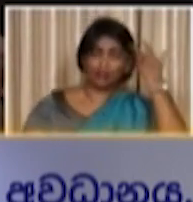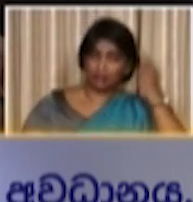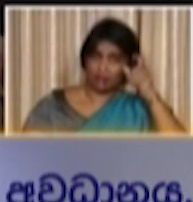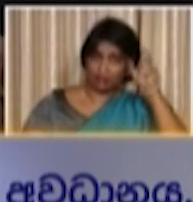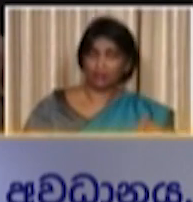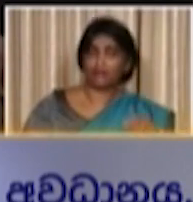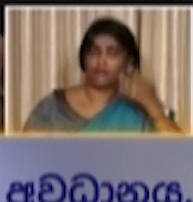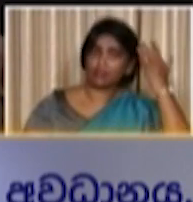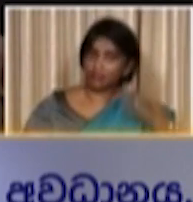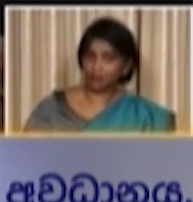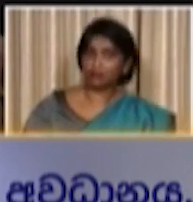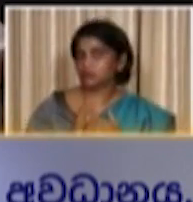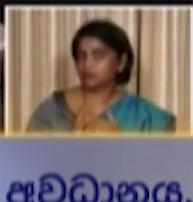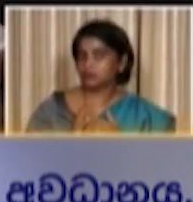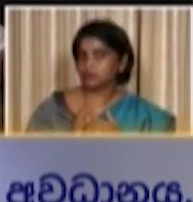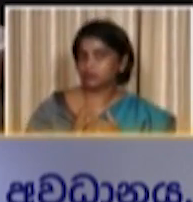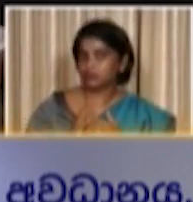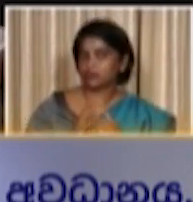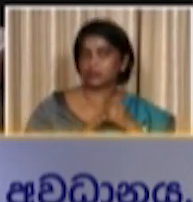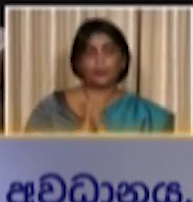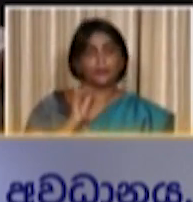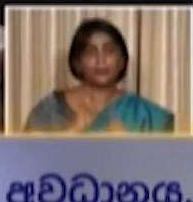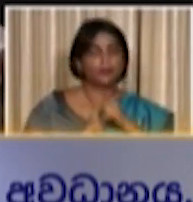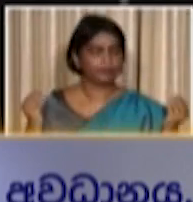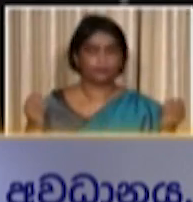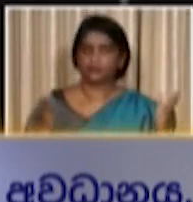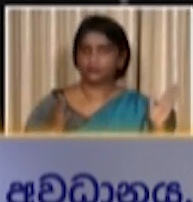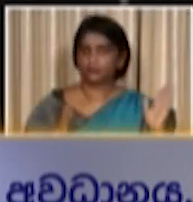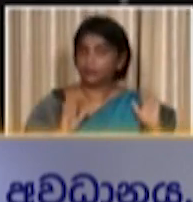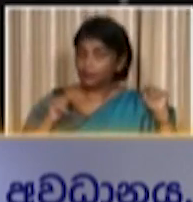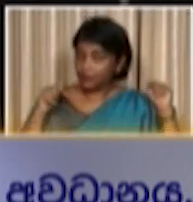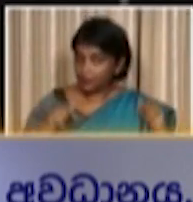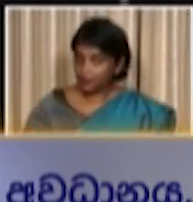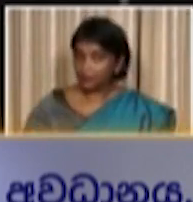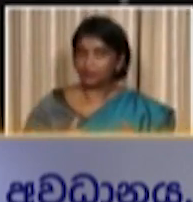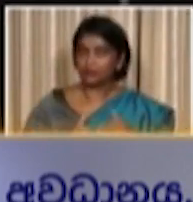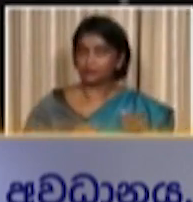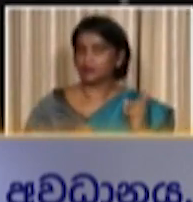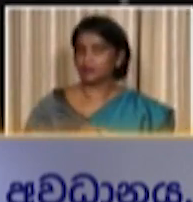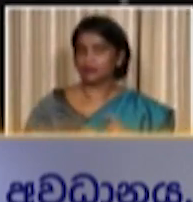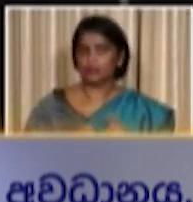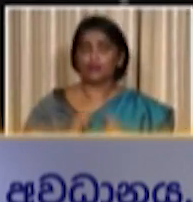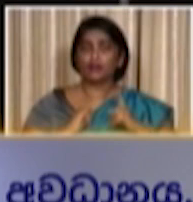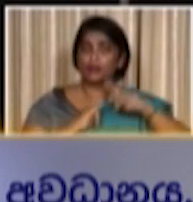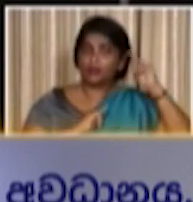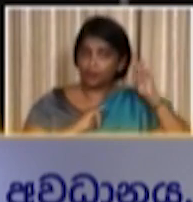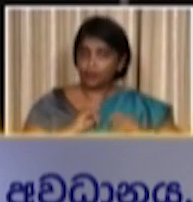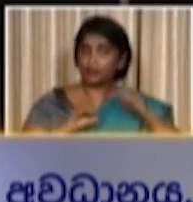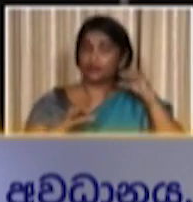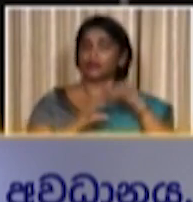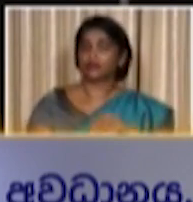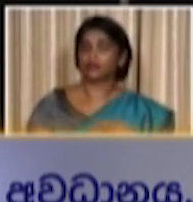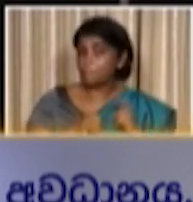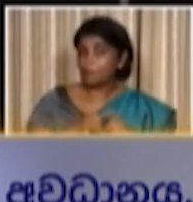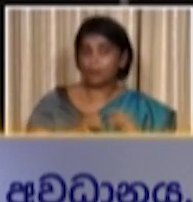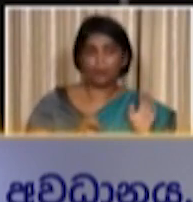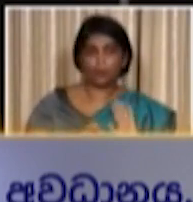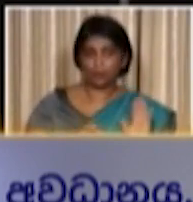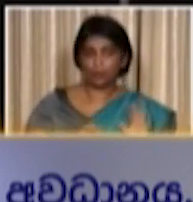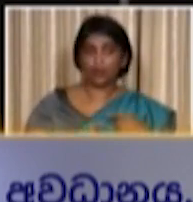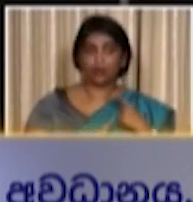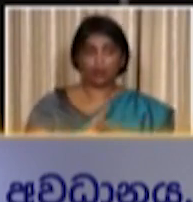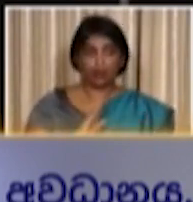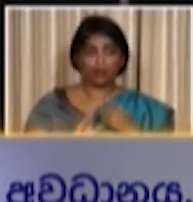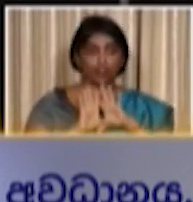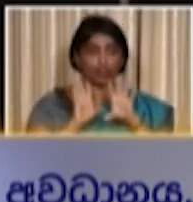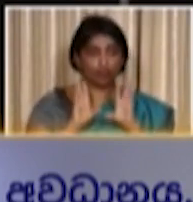ගිහිල්ලා තියෙනවා. මේ මේ තත්ත්වෙත් එක්ක අමාත්‍යංශයේ මොකද්ද මැදිහත් වී? දැන් මේ සිදුවෙන ප්‍රශ්න සිදුවන්නේ විශ්වවිද්‍යාලයේ අභ්‍යන්තර ප්‍රශ්න වලට වඩා රටේ තියෙන